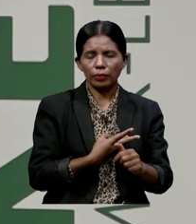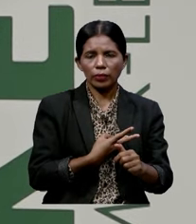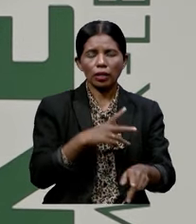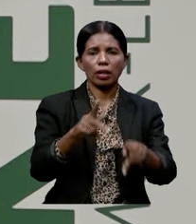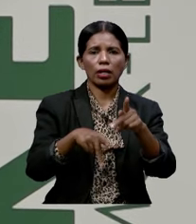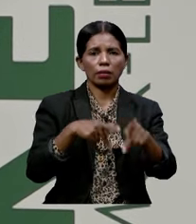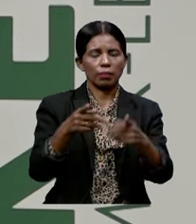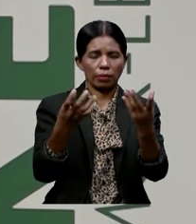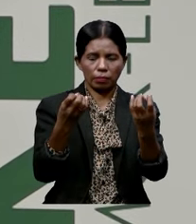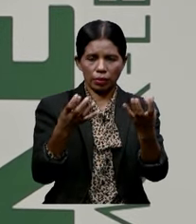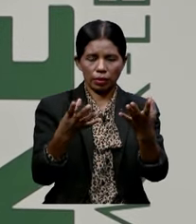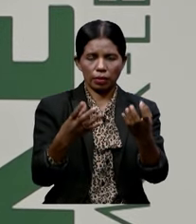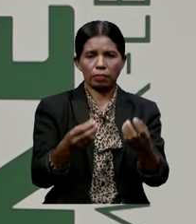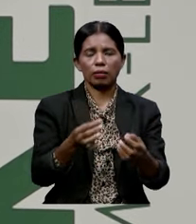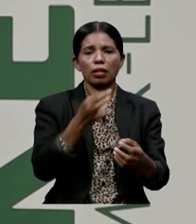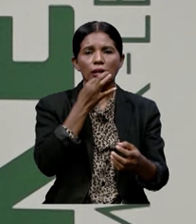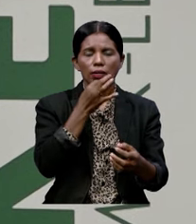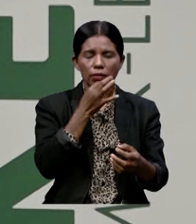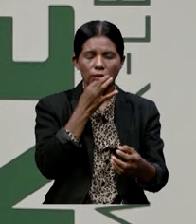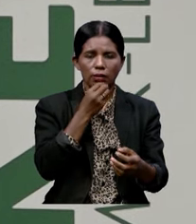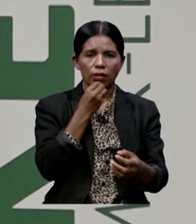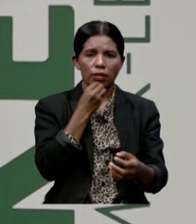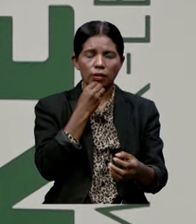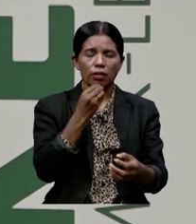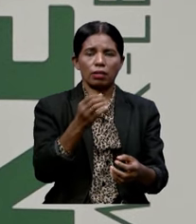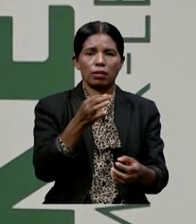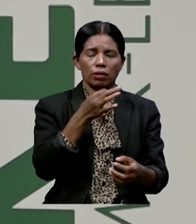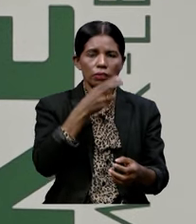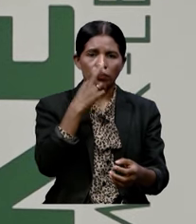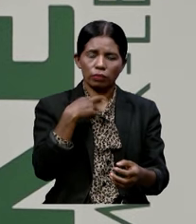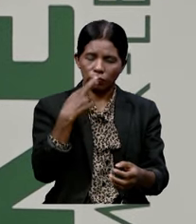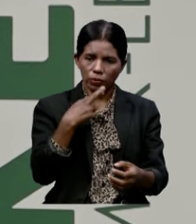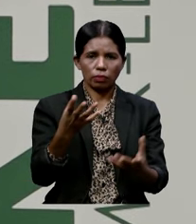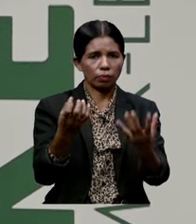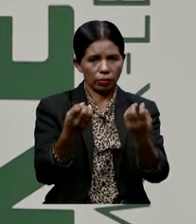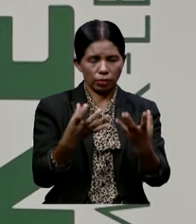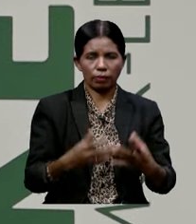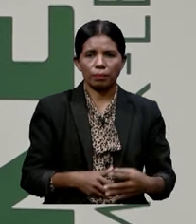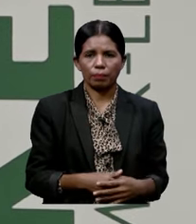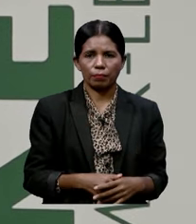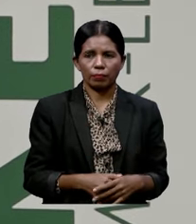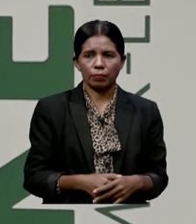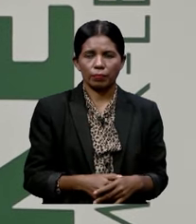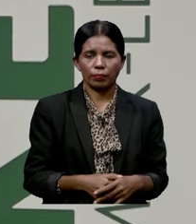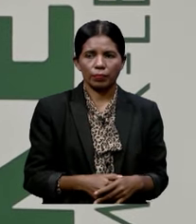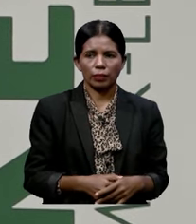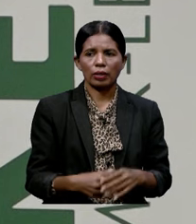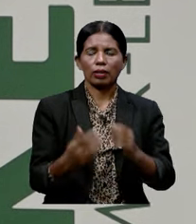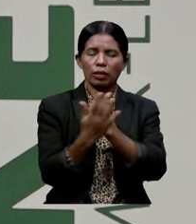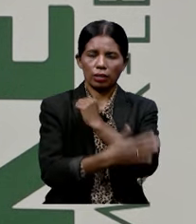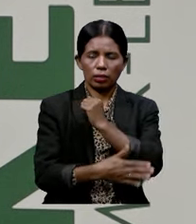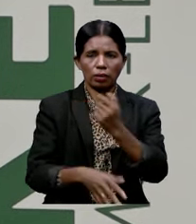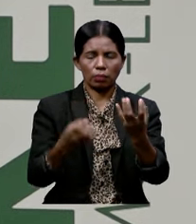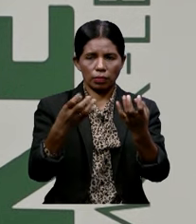populasan barak mak konsumi aihang liliu fos neduni iha na sambar barak ne